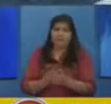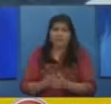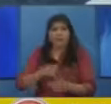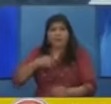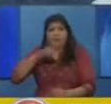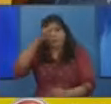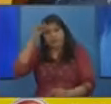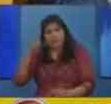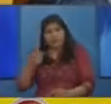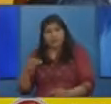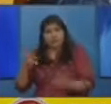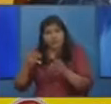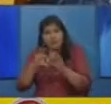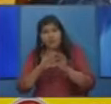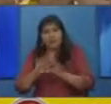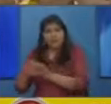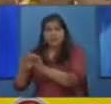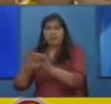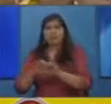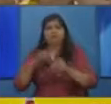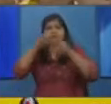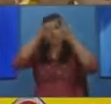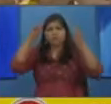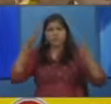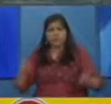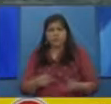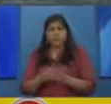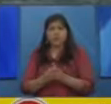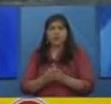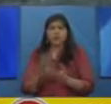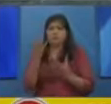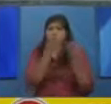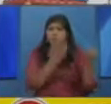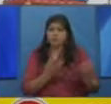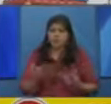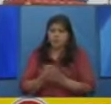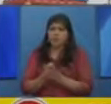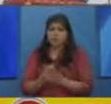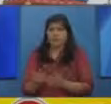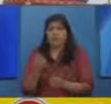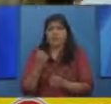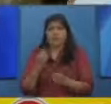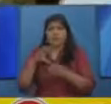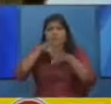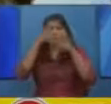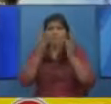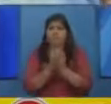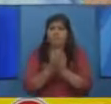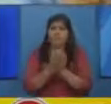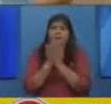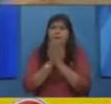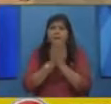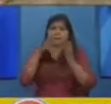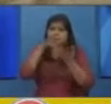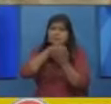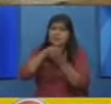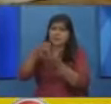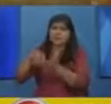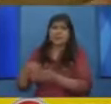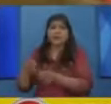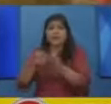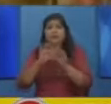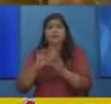को एक सूत्र में पिरोता है। ज्योतिर्लिंगों और शक्तिपीठों की श्रृंखला भारत को एक सूत्र में बांधती